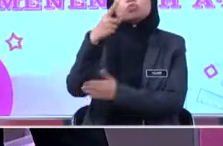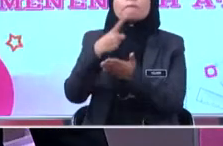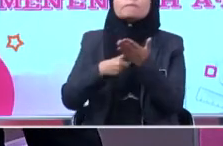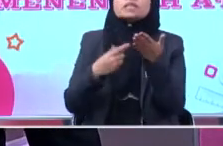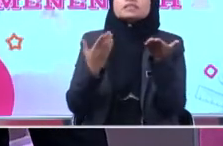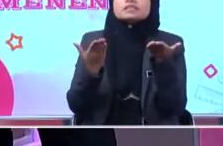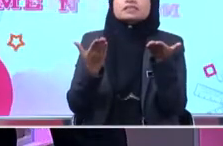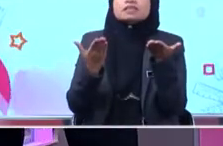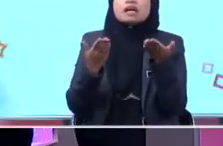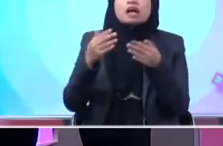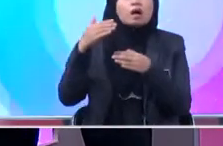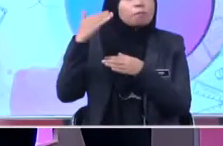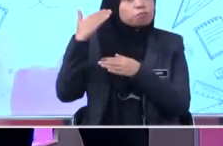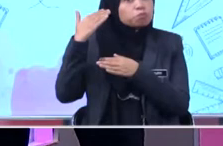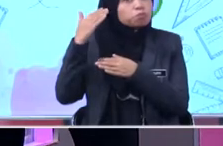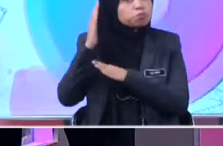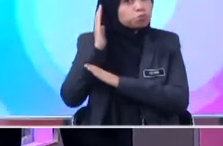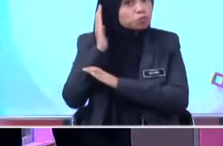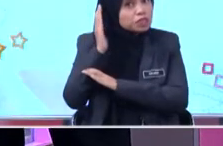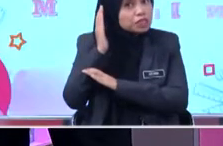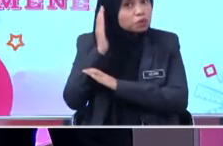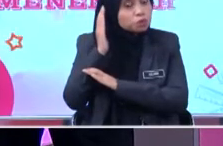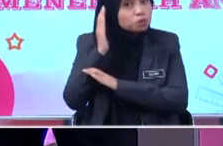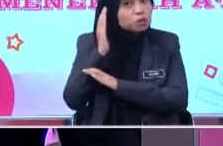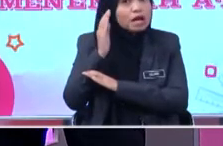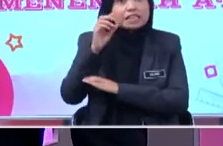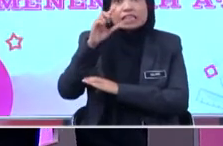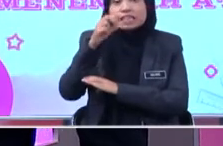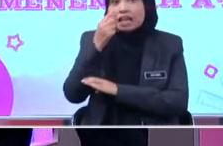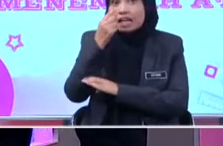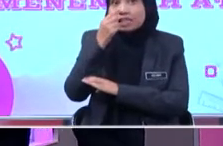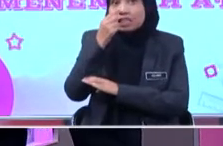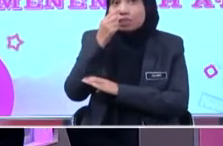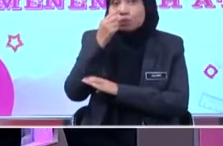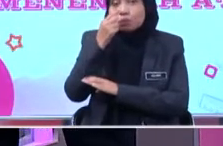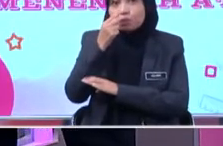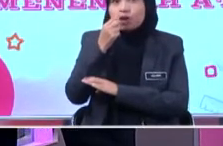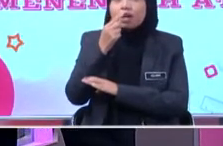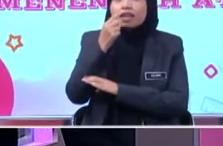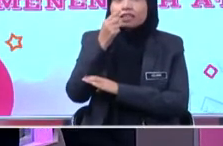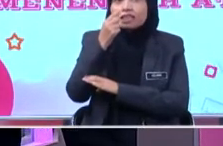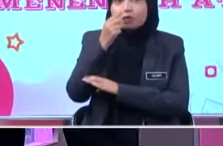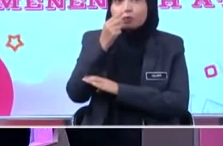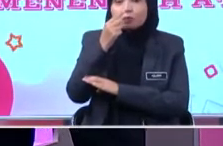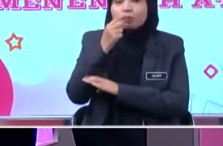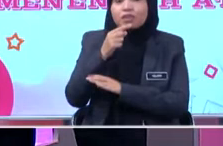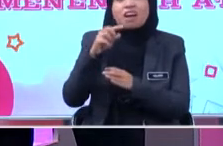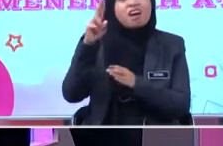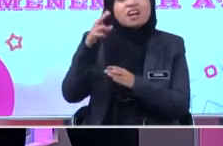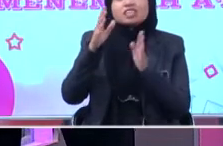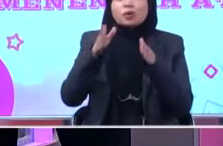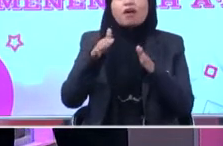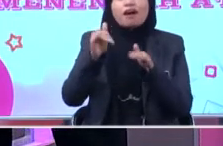masukkan buah bunyi itu getaran di hidung getaran Hideung unge masih ada